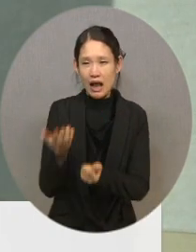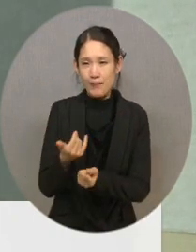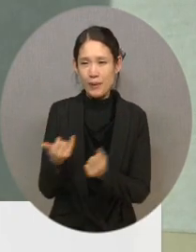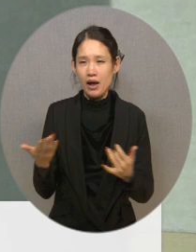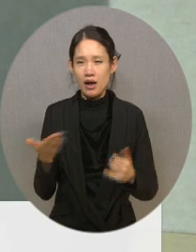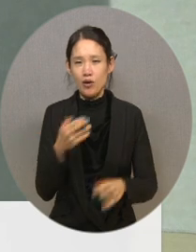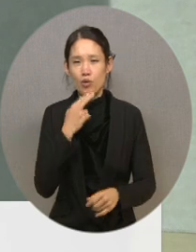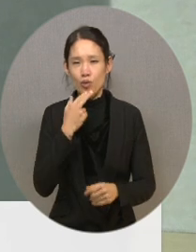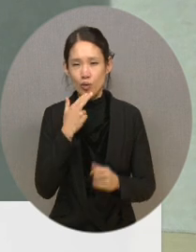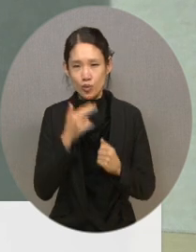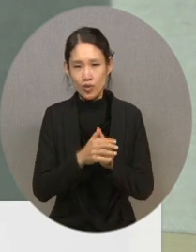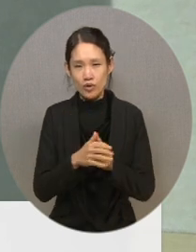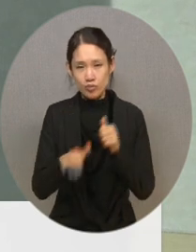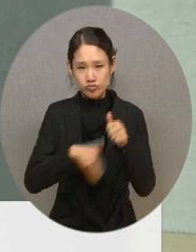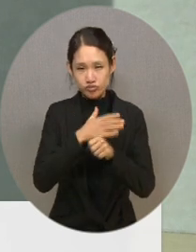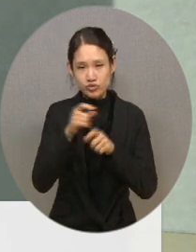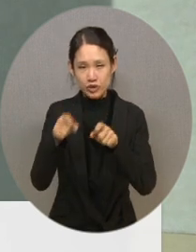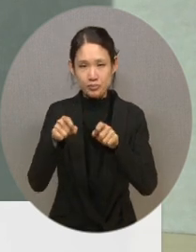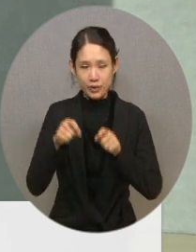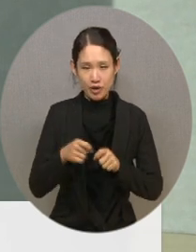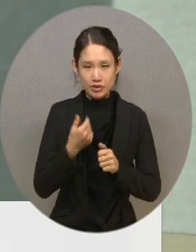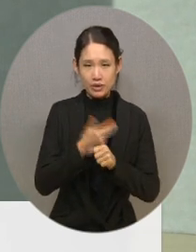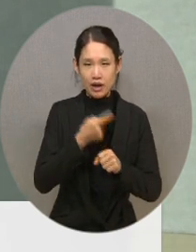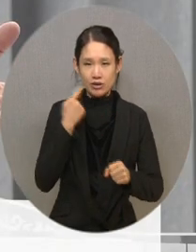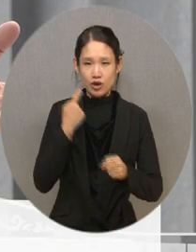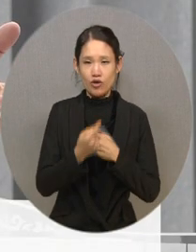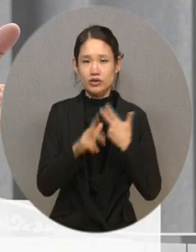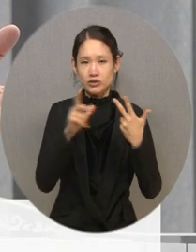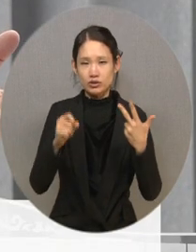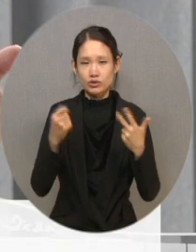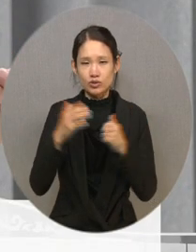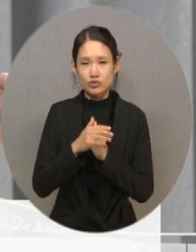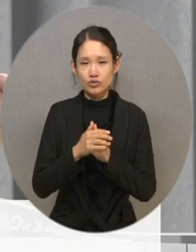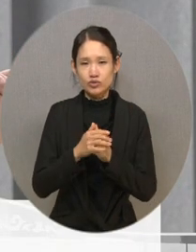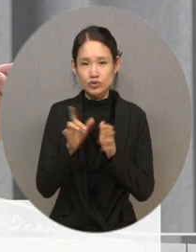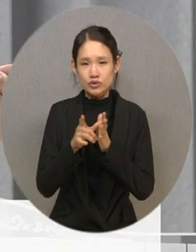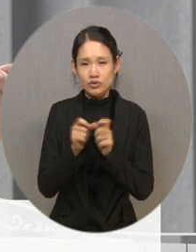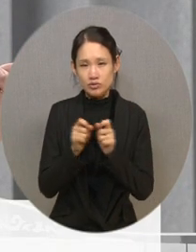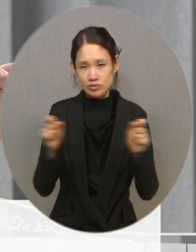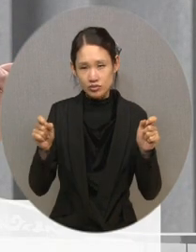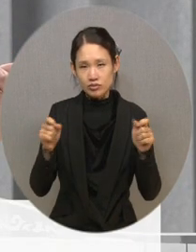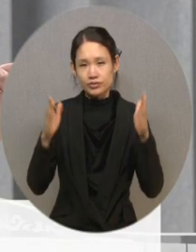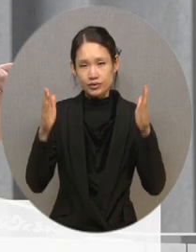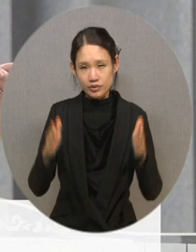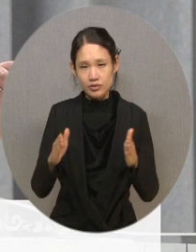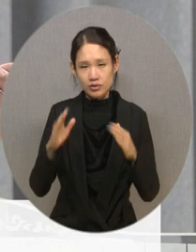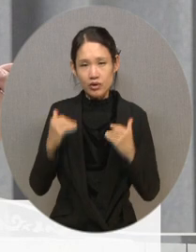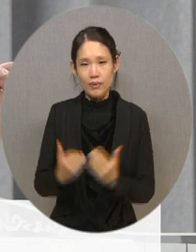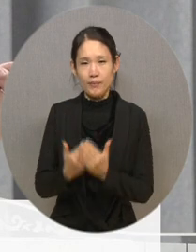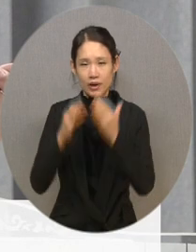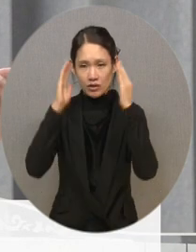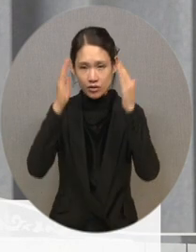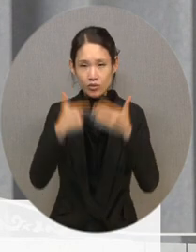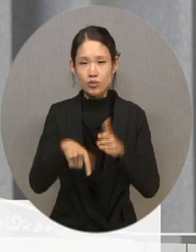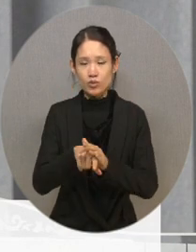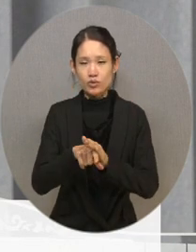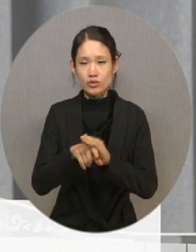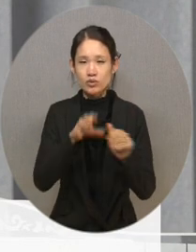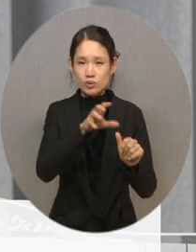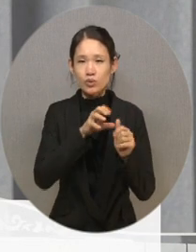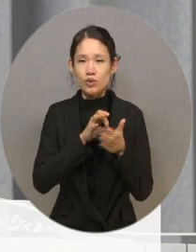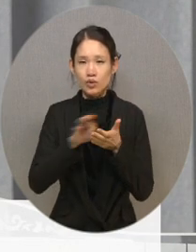반영해 지난해 7월 관련 용역에 착수했습니다. 중장기 그 발전 방안에 대해서 소록도 발전 방안에서